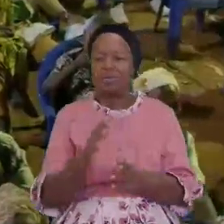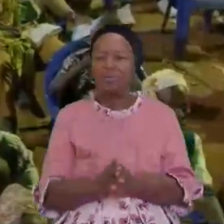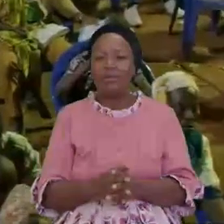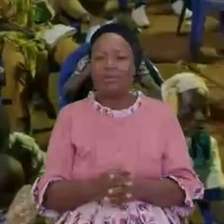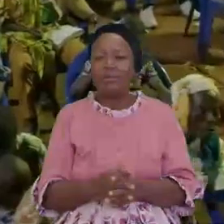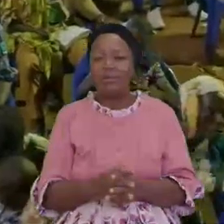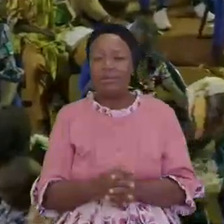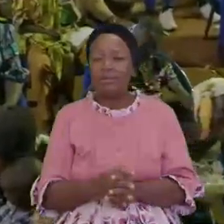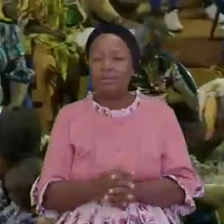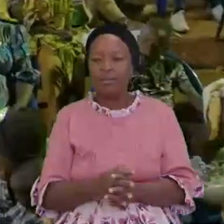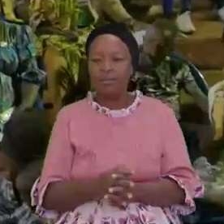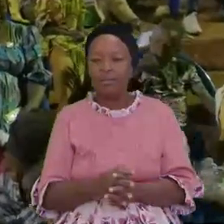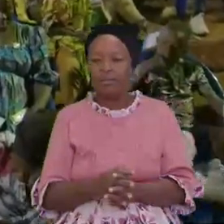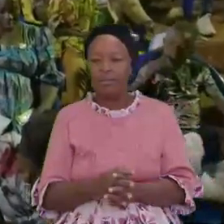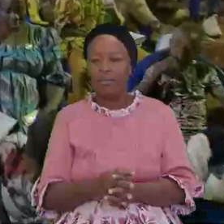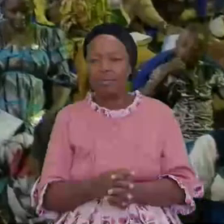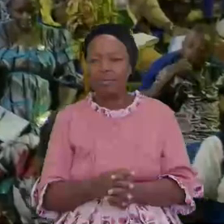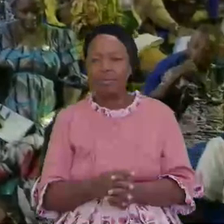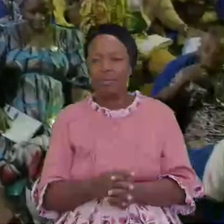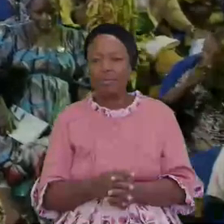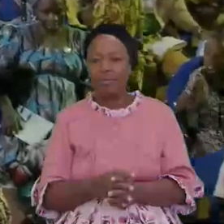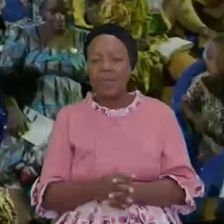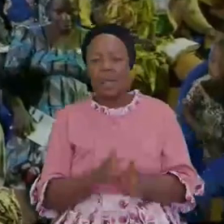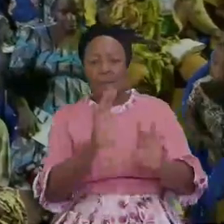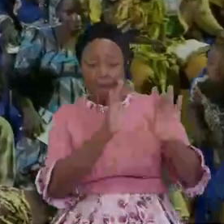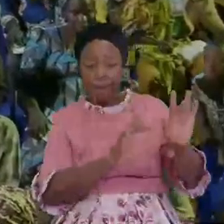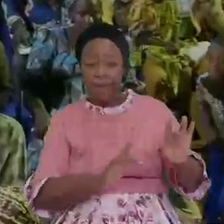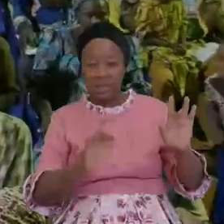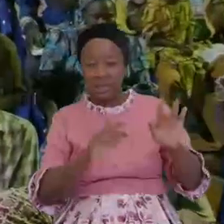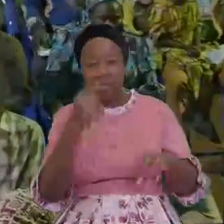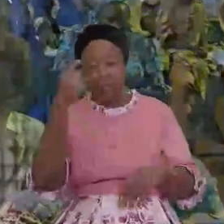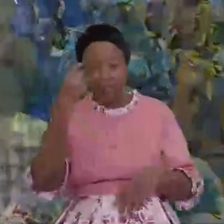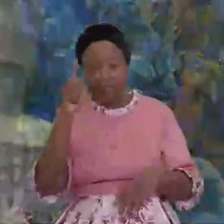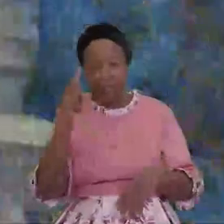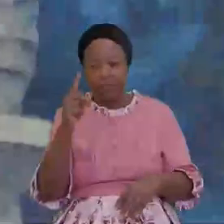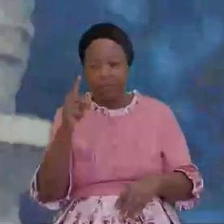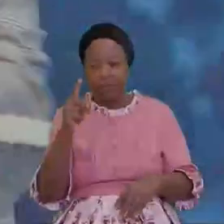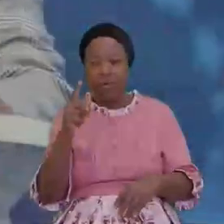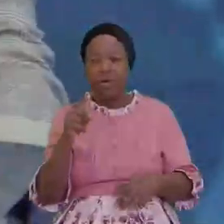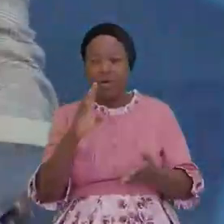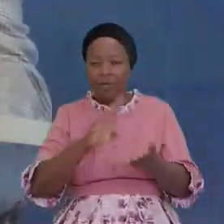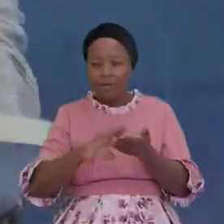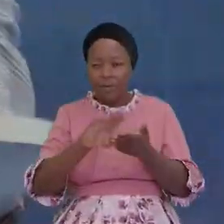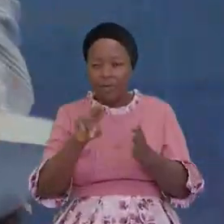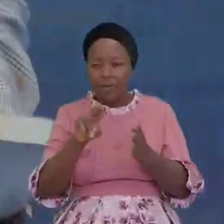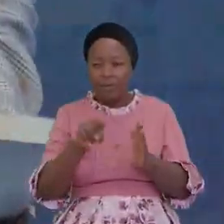Maintenant, comme tu abandonnes ces abominations secrètes, la miséricorde te parviendra.